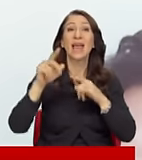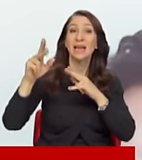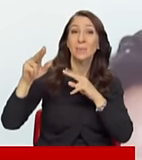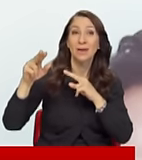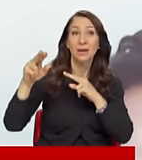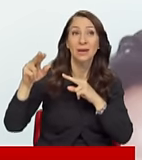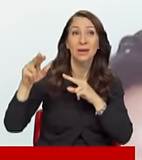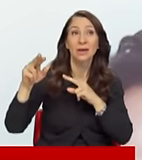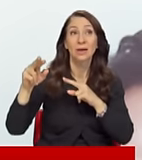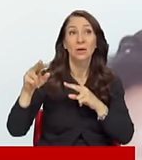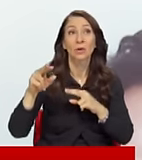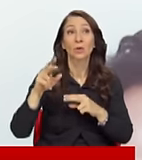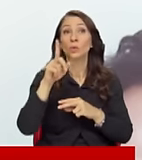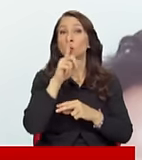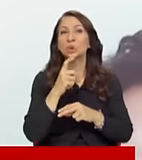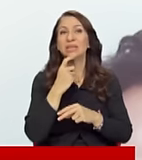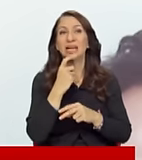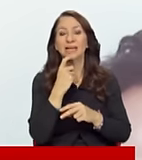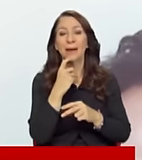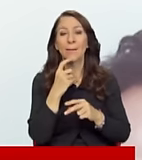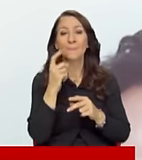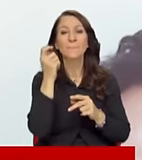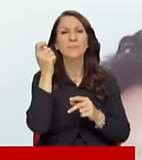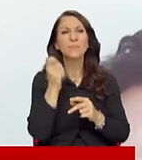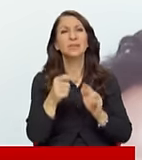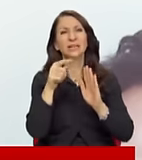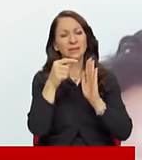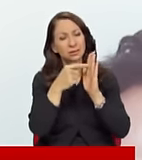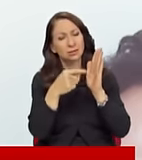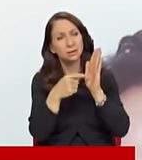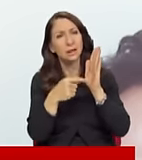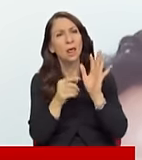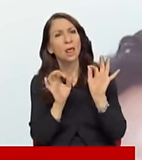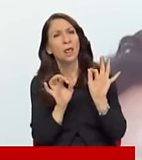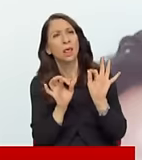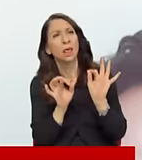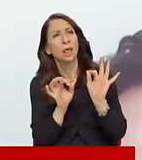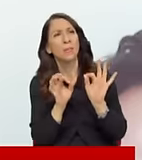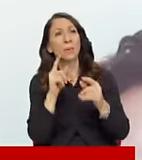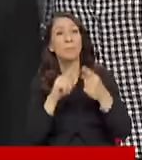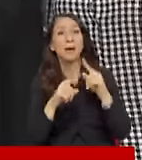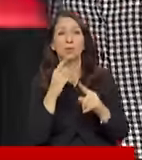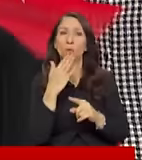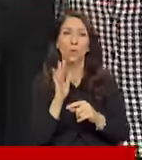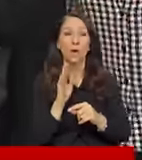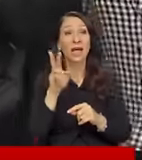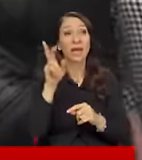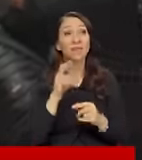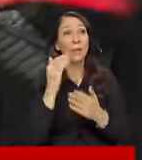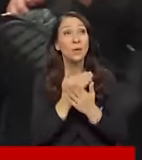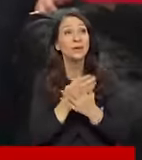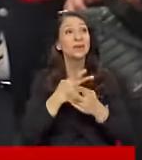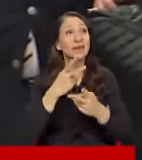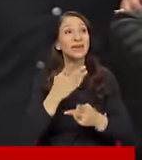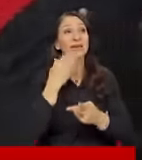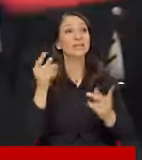gibi 100 senedir belirli ilkelerin etrafında tutunabilmiş bir parti yok. İftar programı